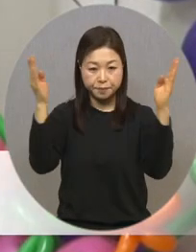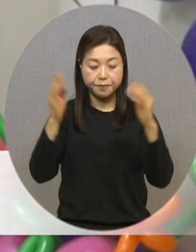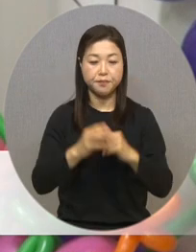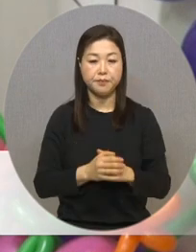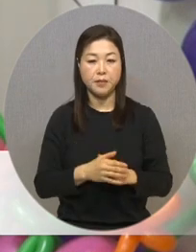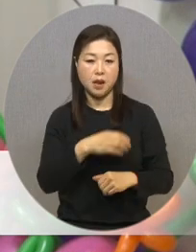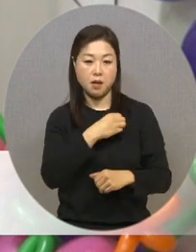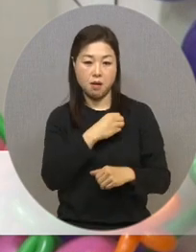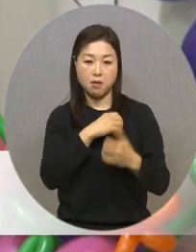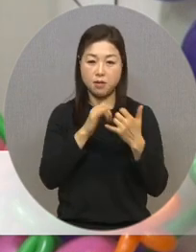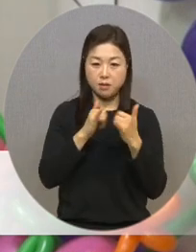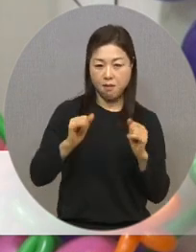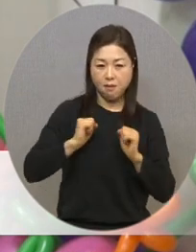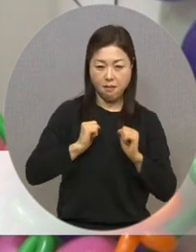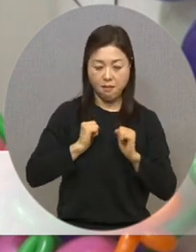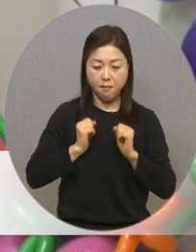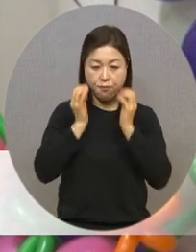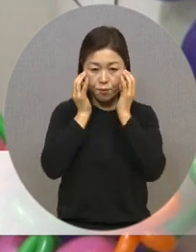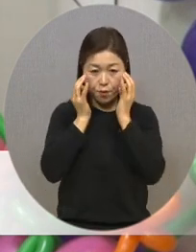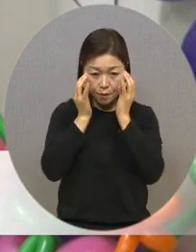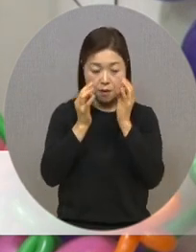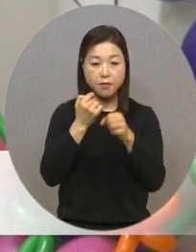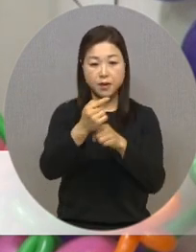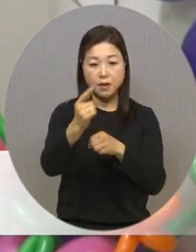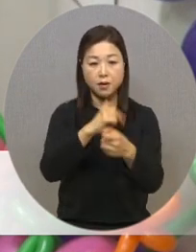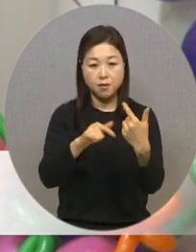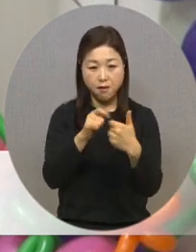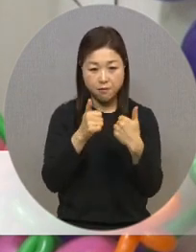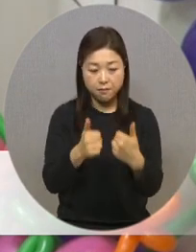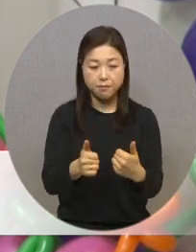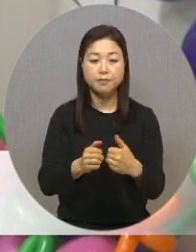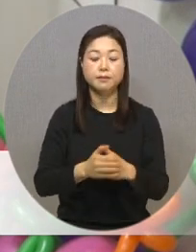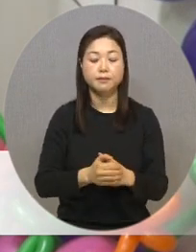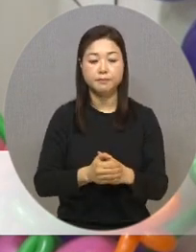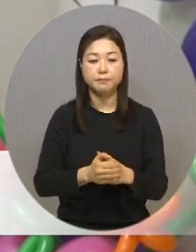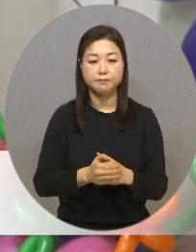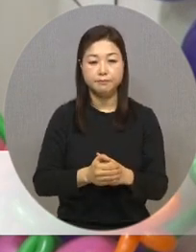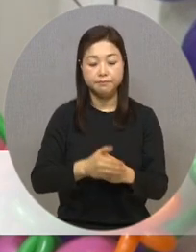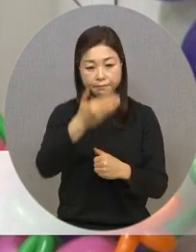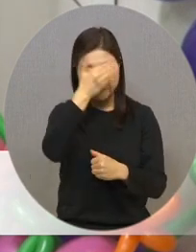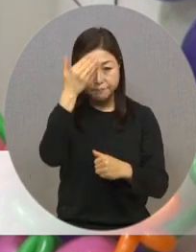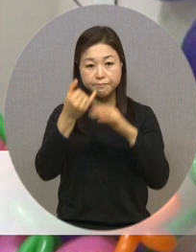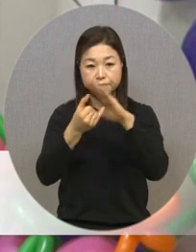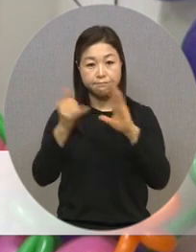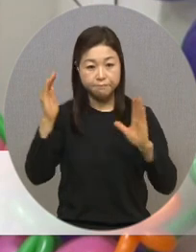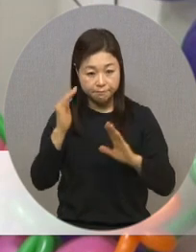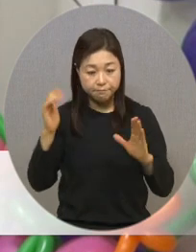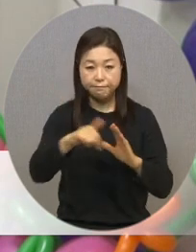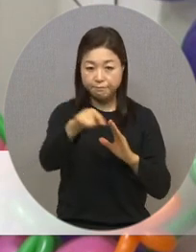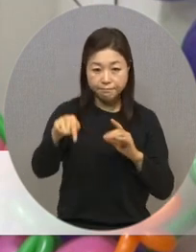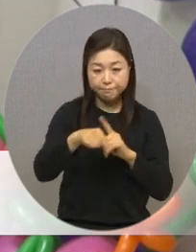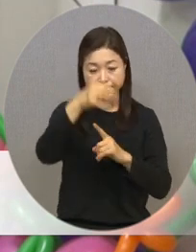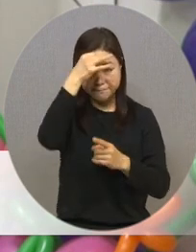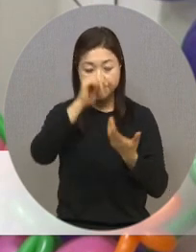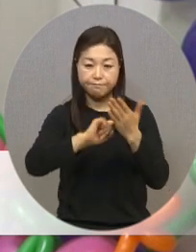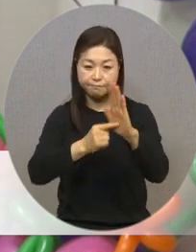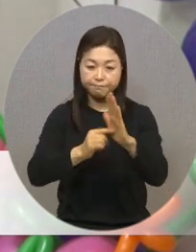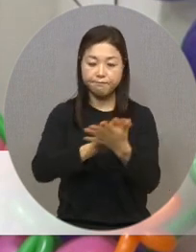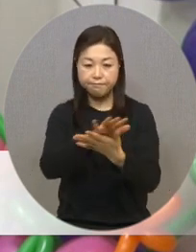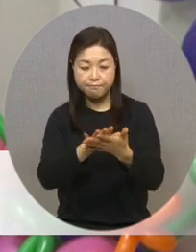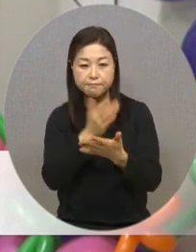달려왔습니다. 내년에는 더욱더 알차게 학생들이 이곳에서 마음껏 끼를 발산하고 놀 수 있는